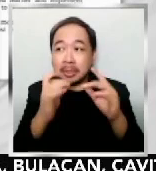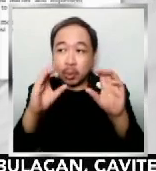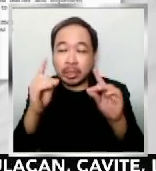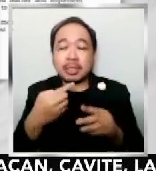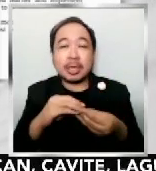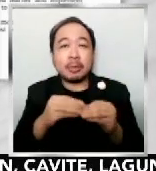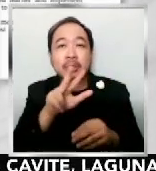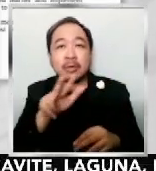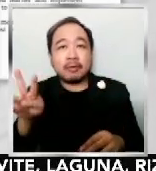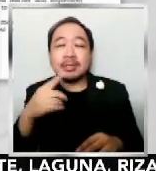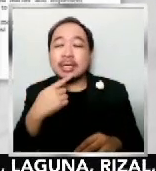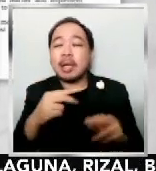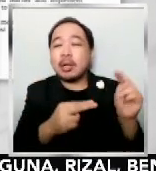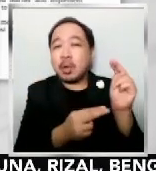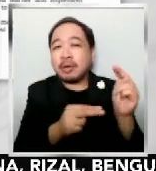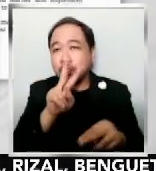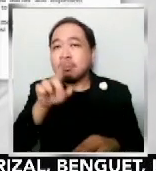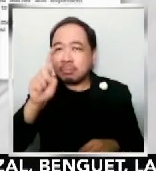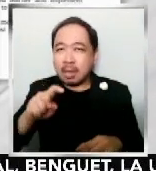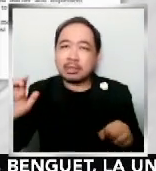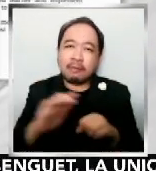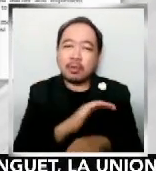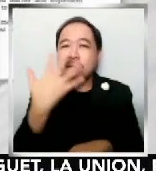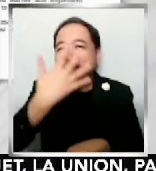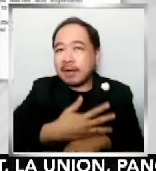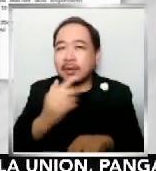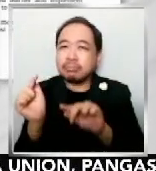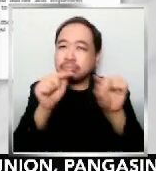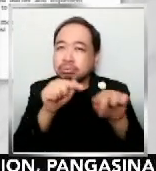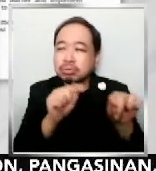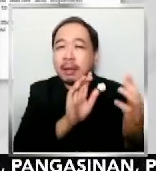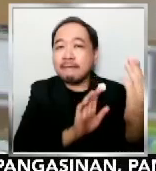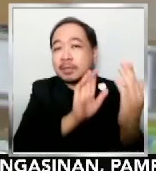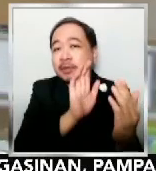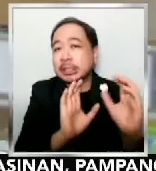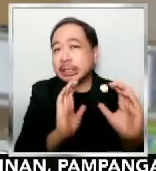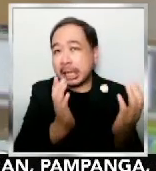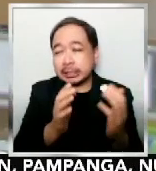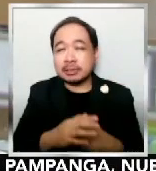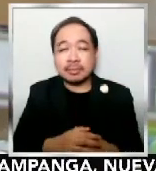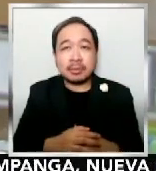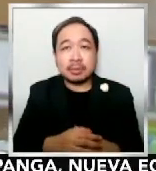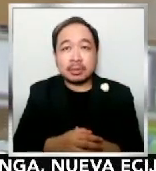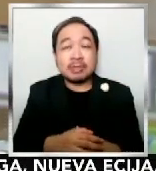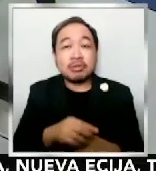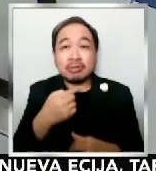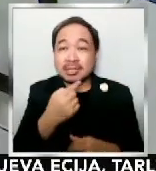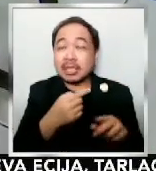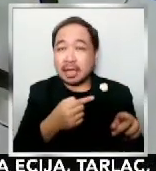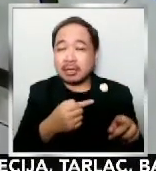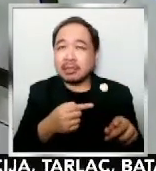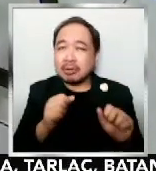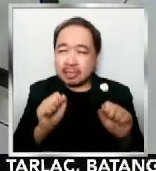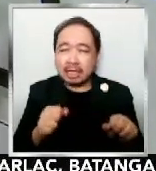2, full implementation na dapat ang 5 araw na in-person classes. Anila, tanggalin ito alang-alang sa kalidad ng